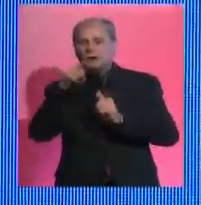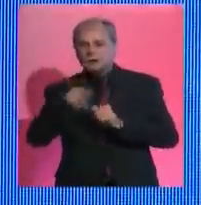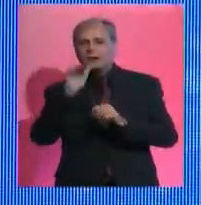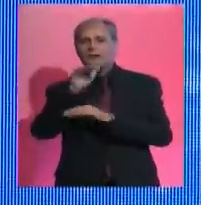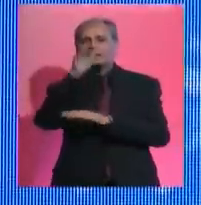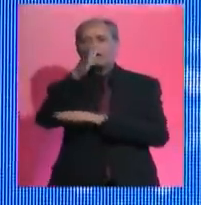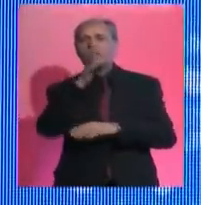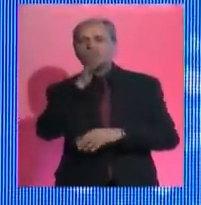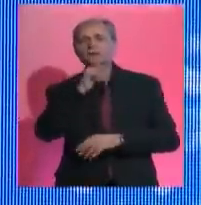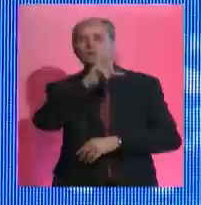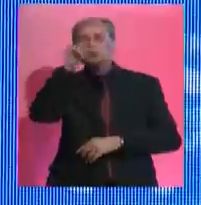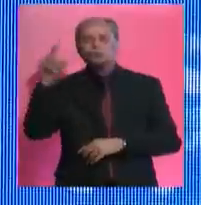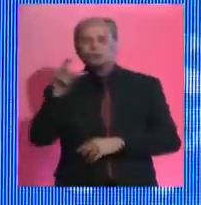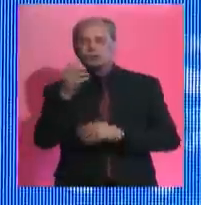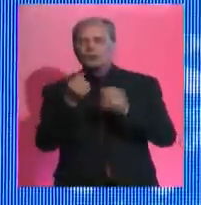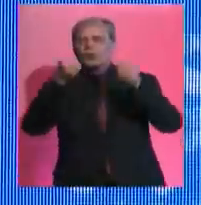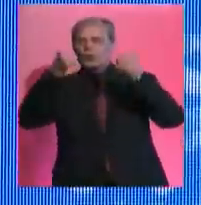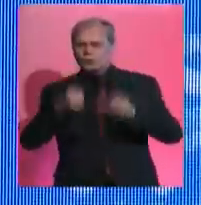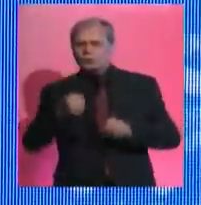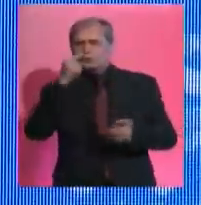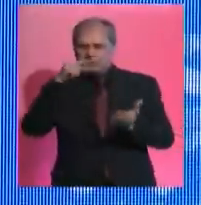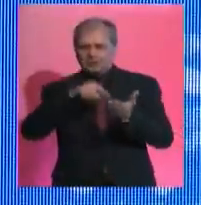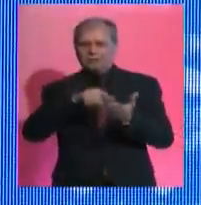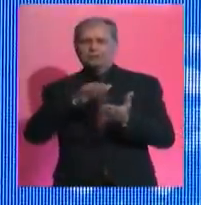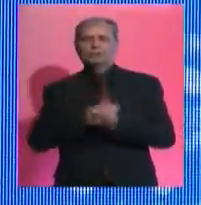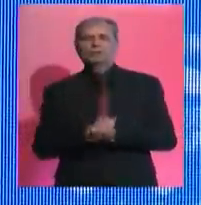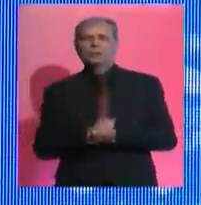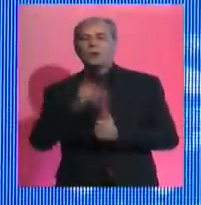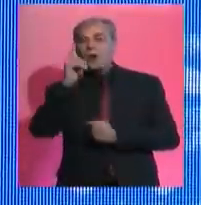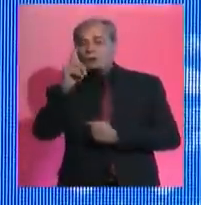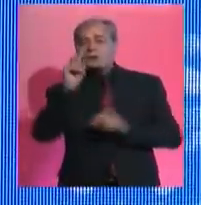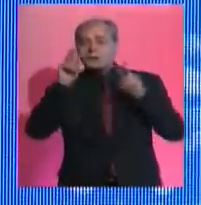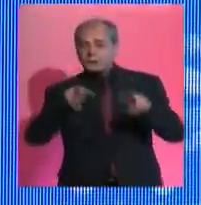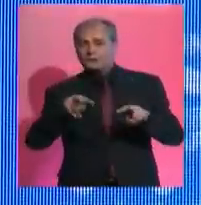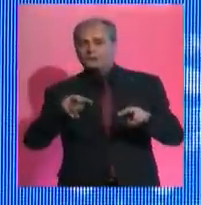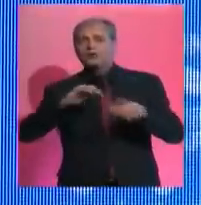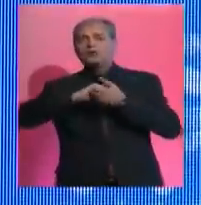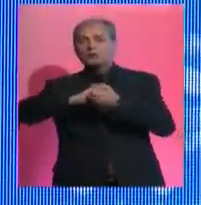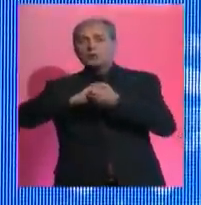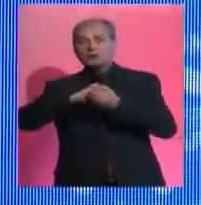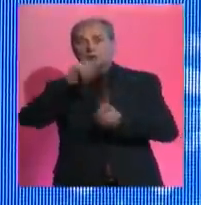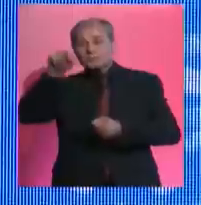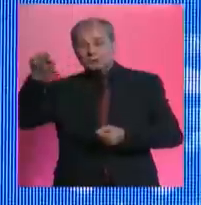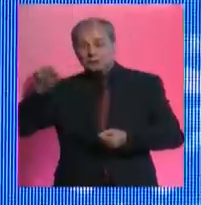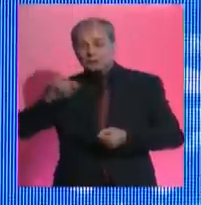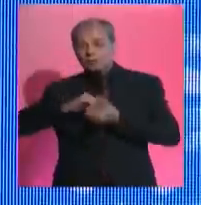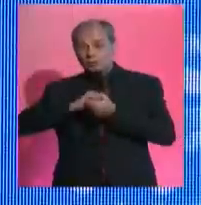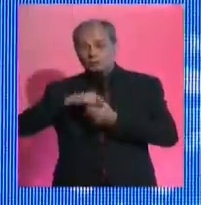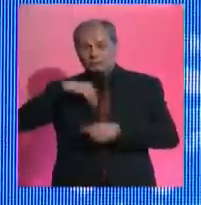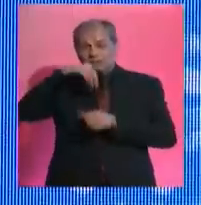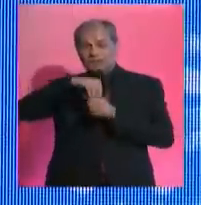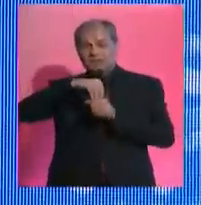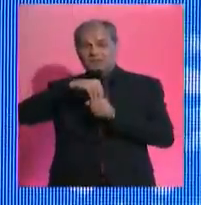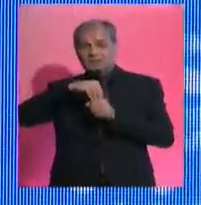yaşanabilir bir Türkiye'yi kuracağımız a inanıyoruz ama bugün dostlarımızı dostlarımızın